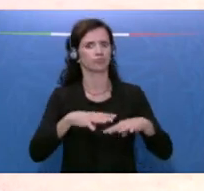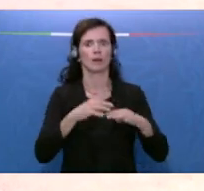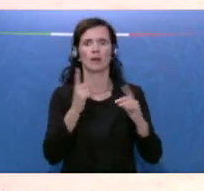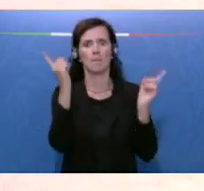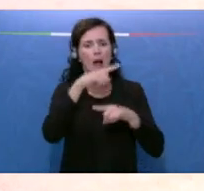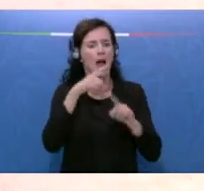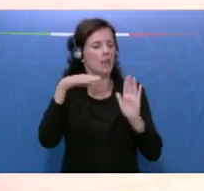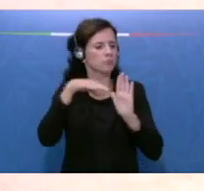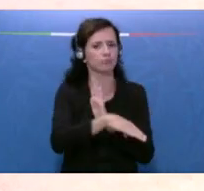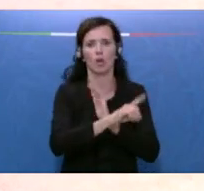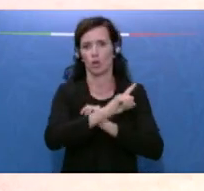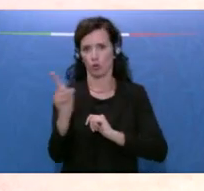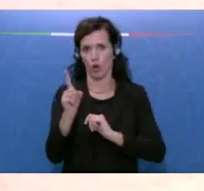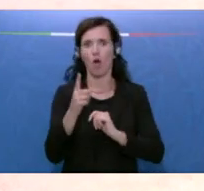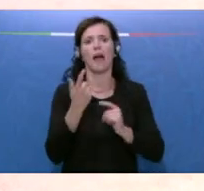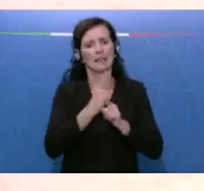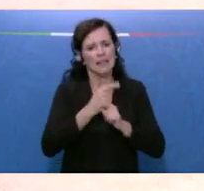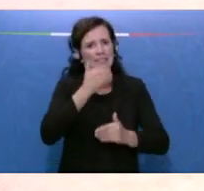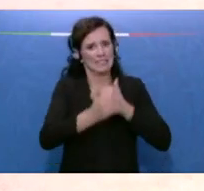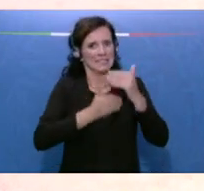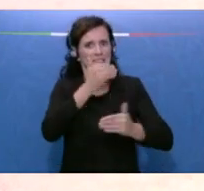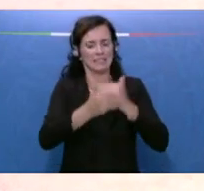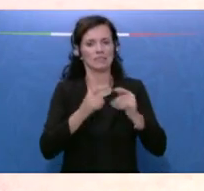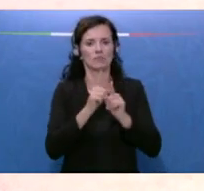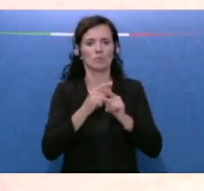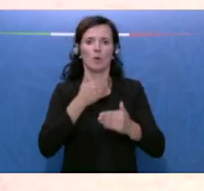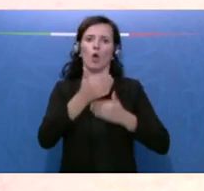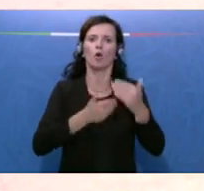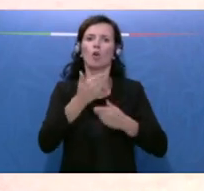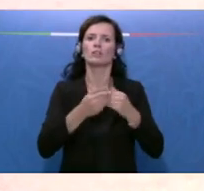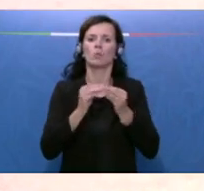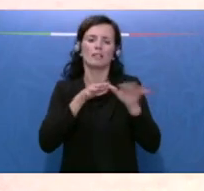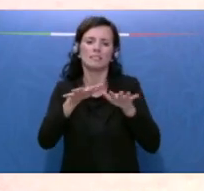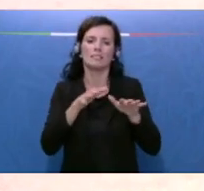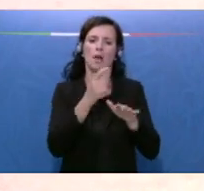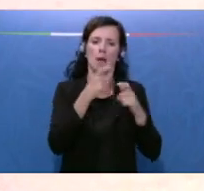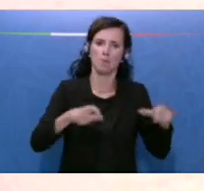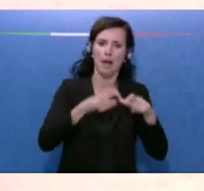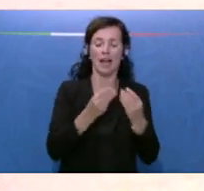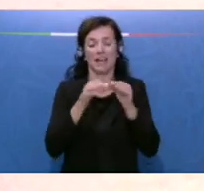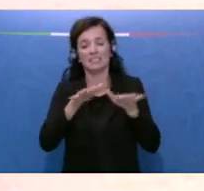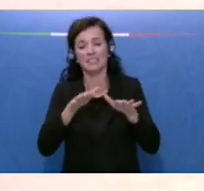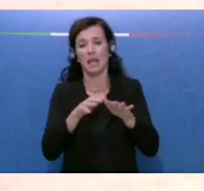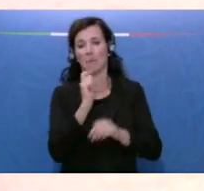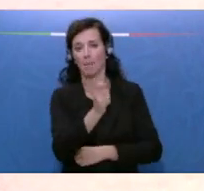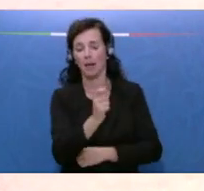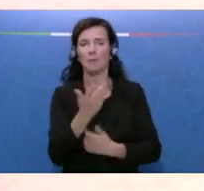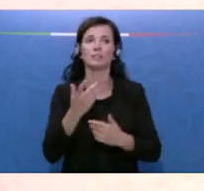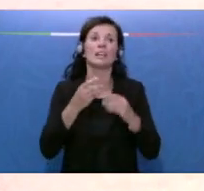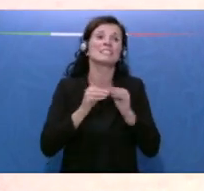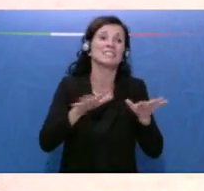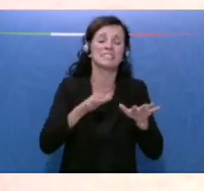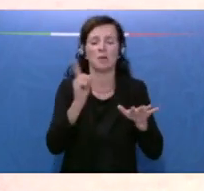mettere altre risorse per mantenere in vita il sistema dei pagamenti e sistema bancario sistema insomma qualche banca